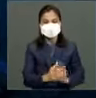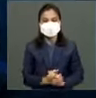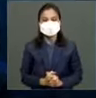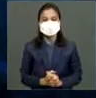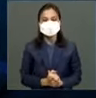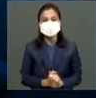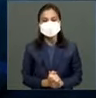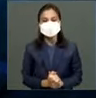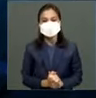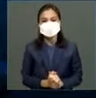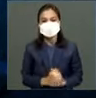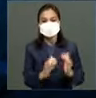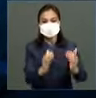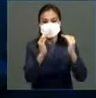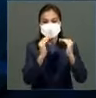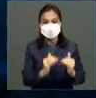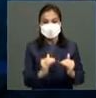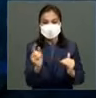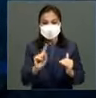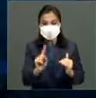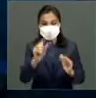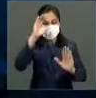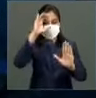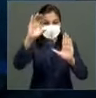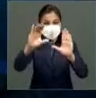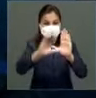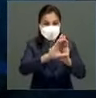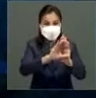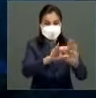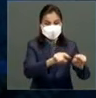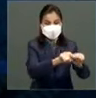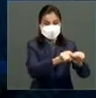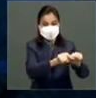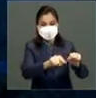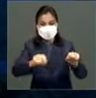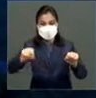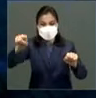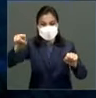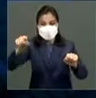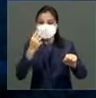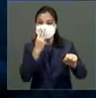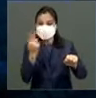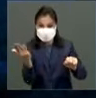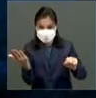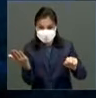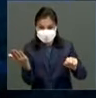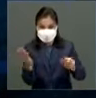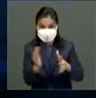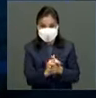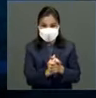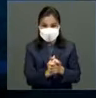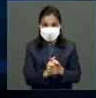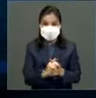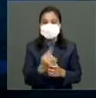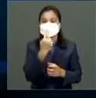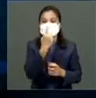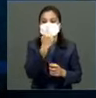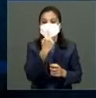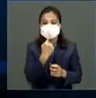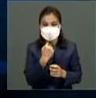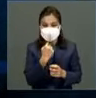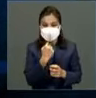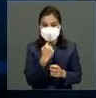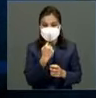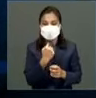ที่แนวโน้มที่เป็นภาพกราฟนะครับก็จะเห็นว่าตัวเลขตัวกราฟที่เป็นสีแดงที่เป็น